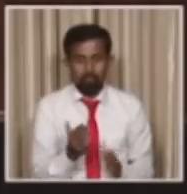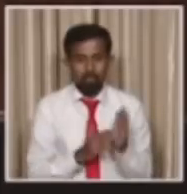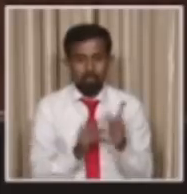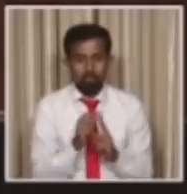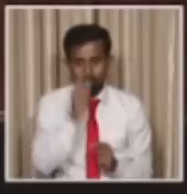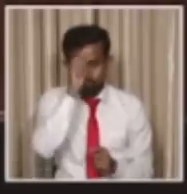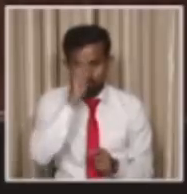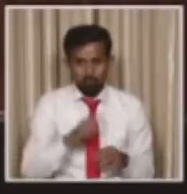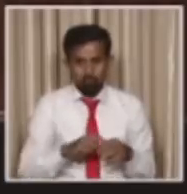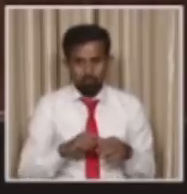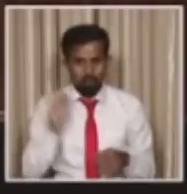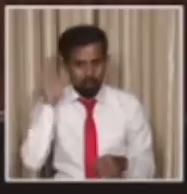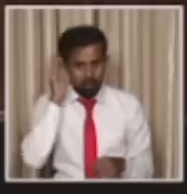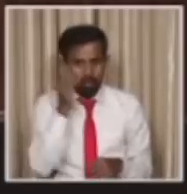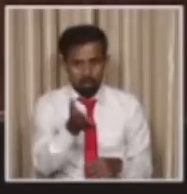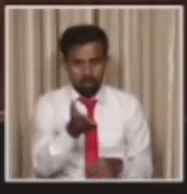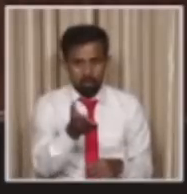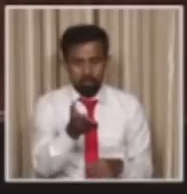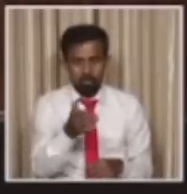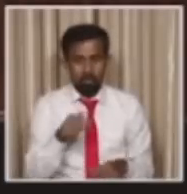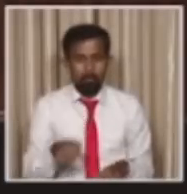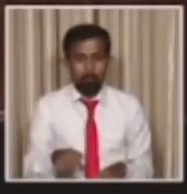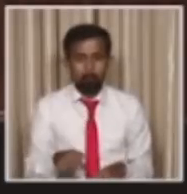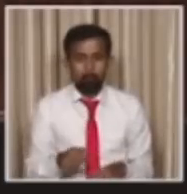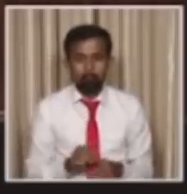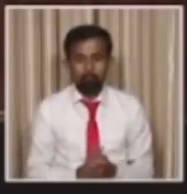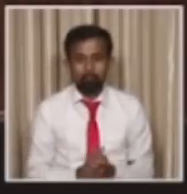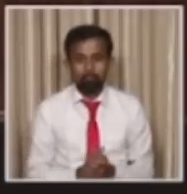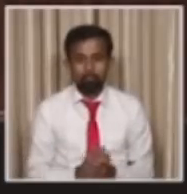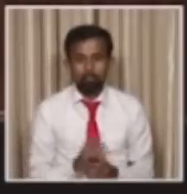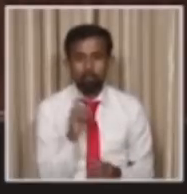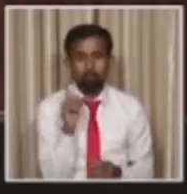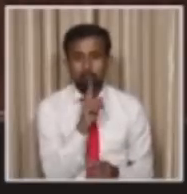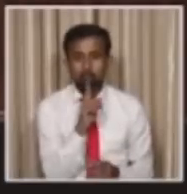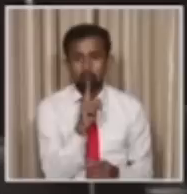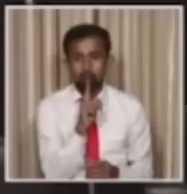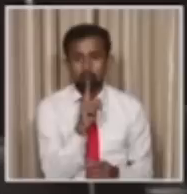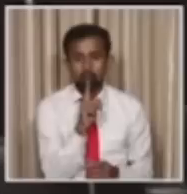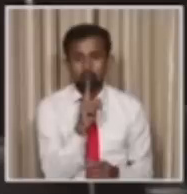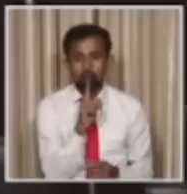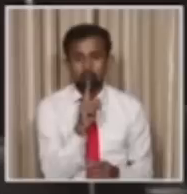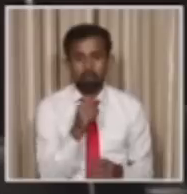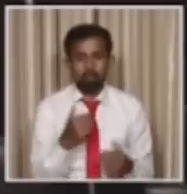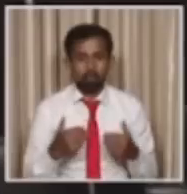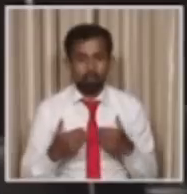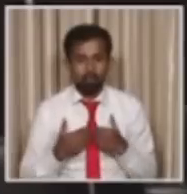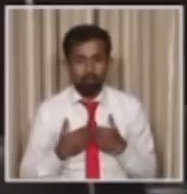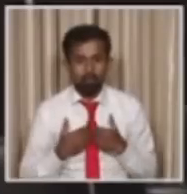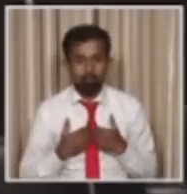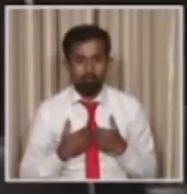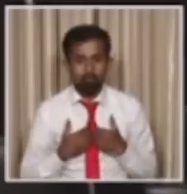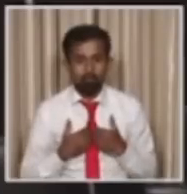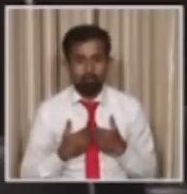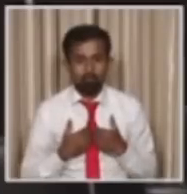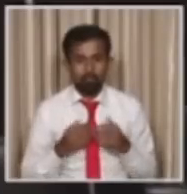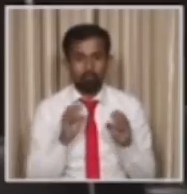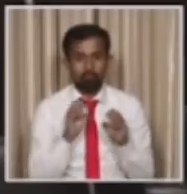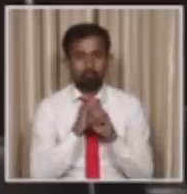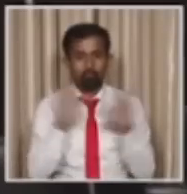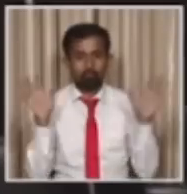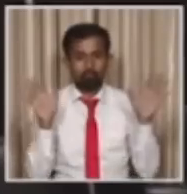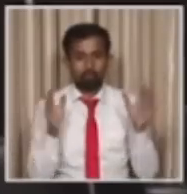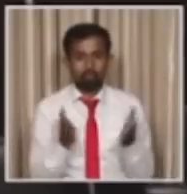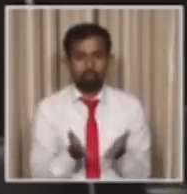ඇමැත්තුමාගේ මම අහන්න කැමති, දැන් මේකේ පළවෙනි අපිට නිවේදනය නිකුත්